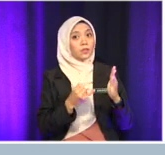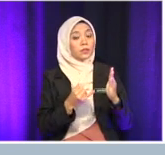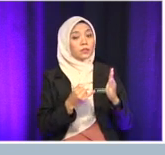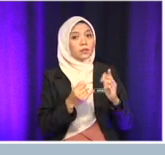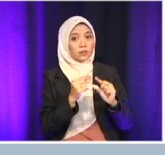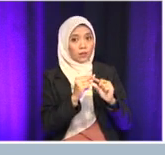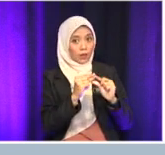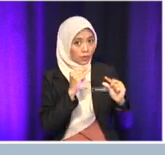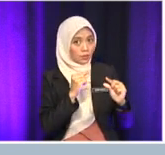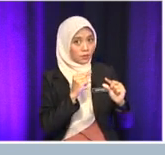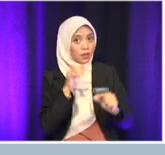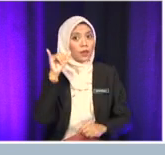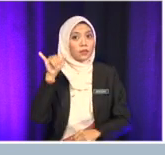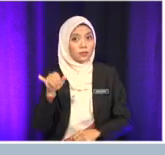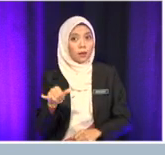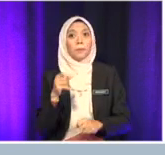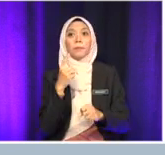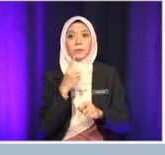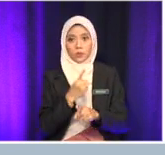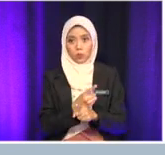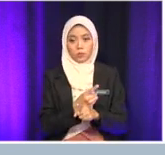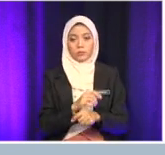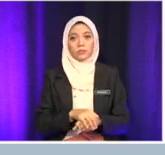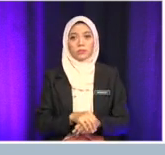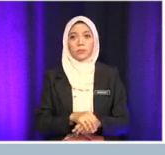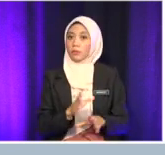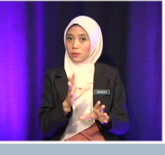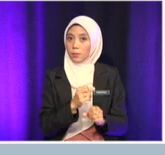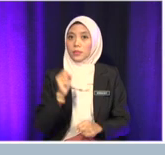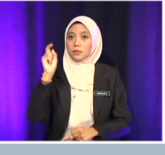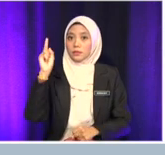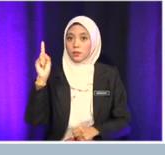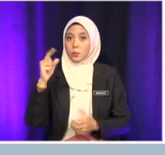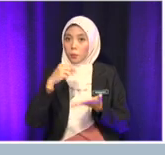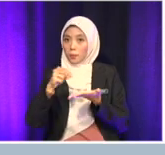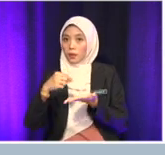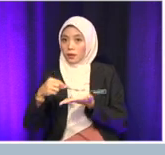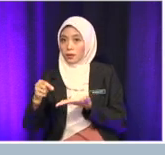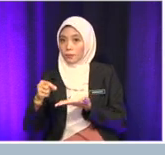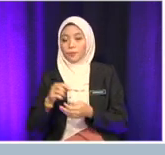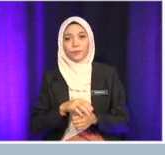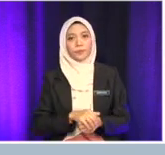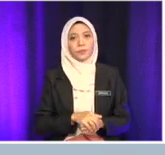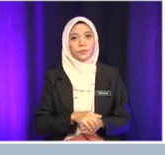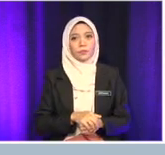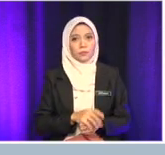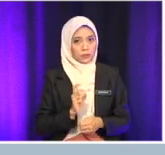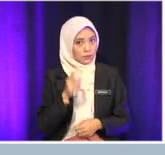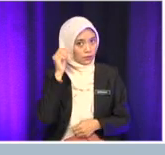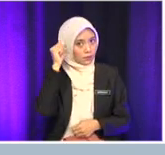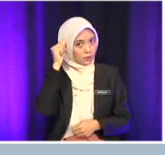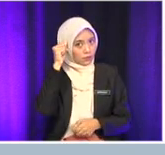lurus yang betul akan diberi satu maka cara untuk melukis garis lurus yang pertama kita kenal ingat